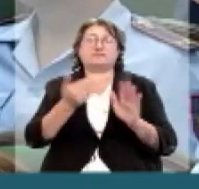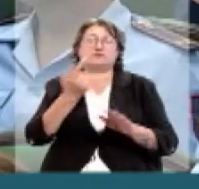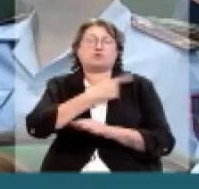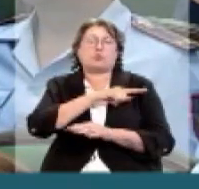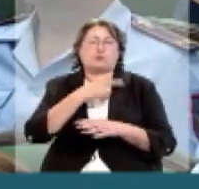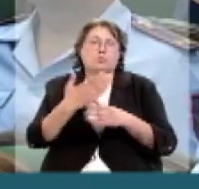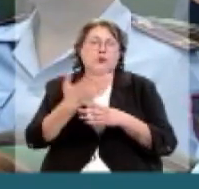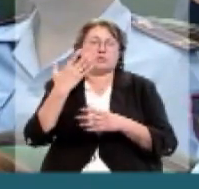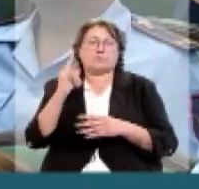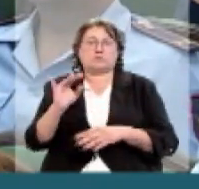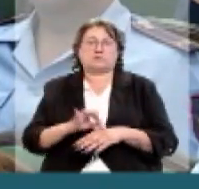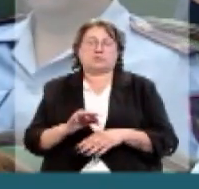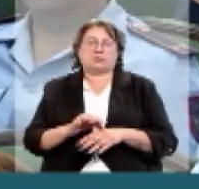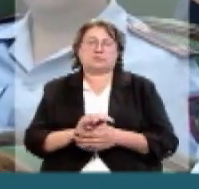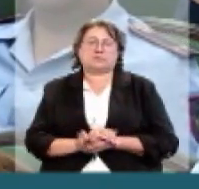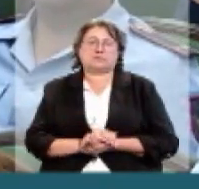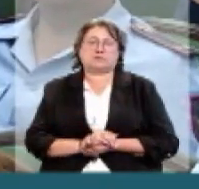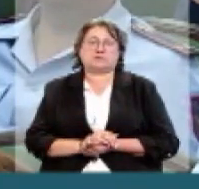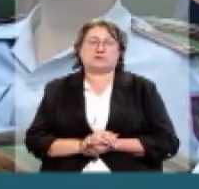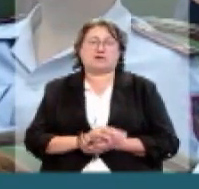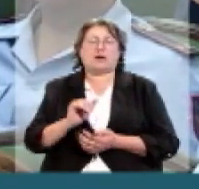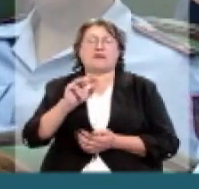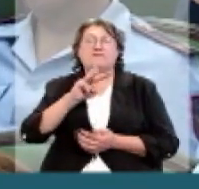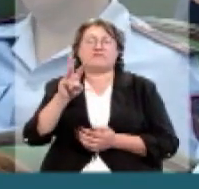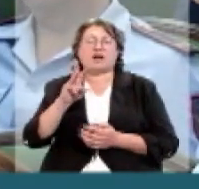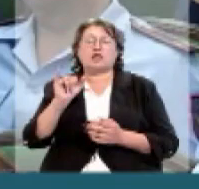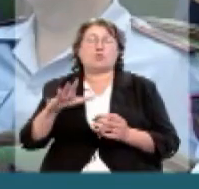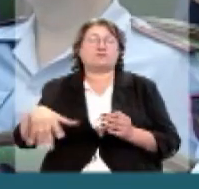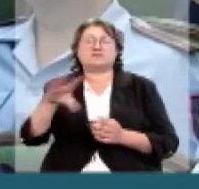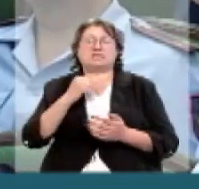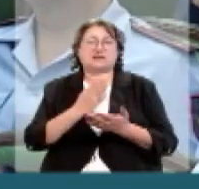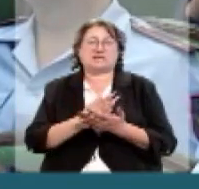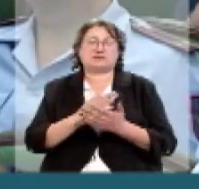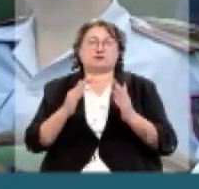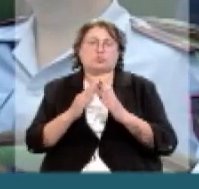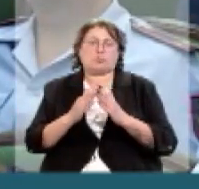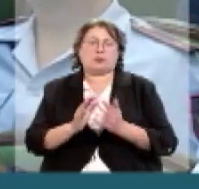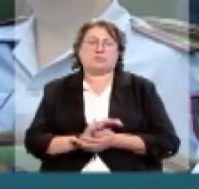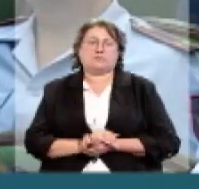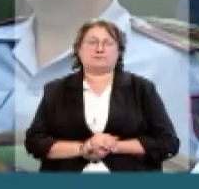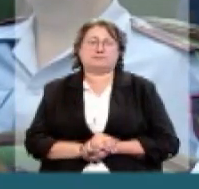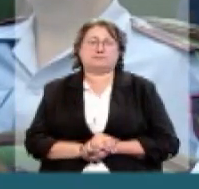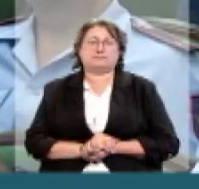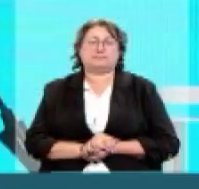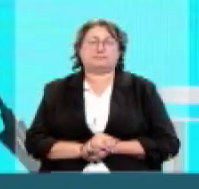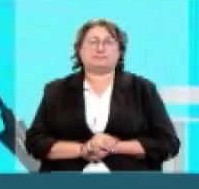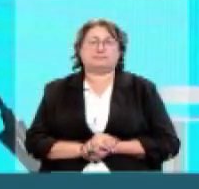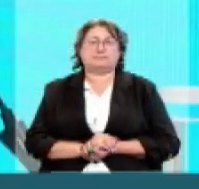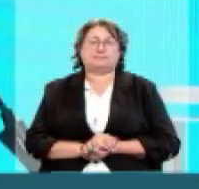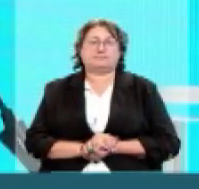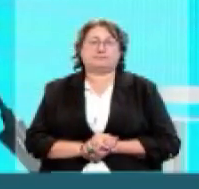шаға ауырып қалған күні жедел жәрдем шақырта алмаймыз, ал вайфай модемдері бәрінің үйінде бірдей бар деп айтпас едім.